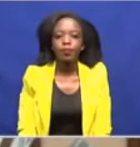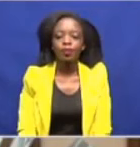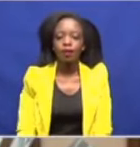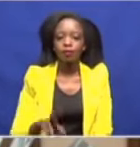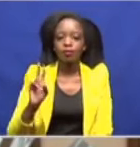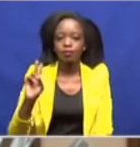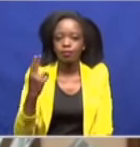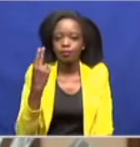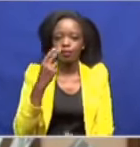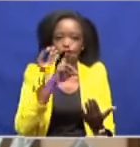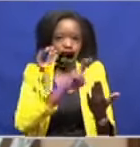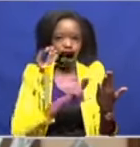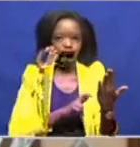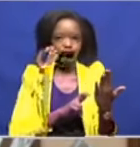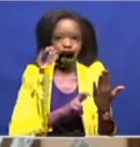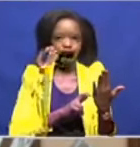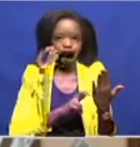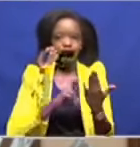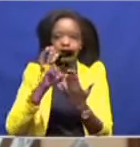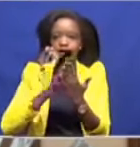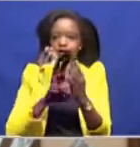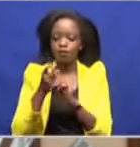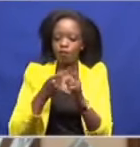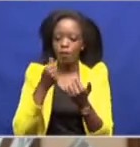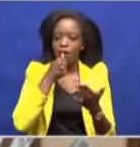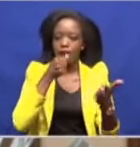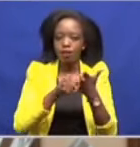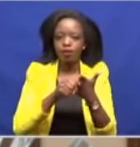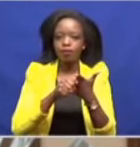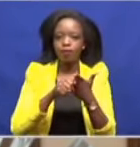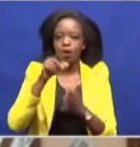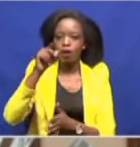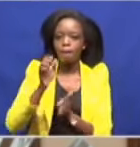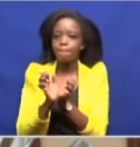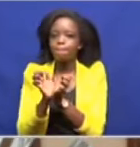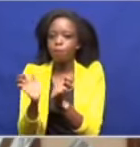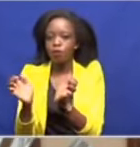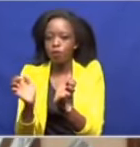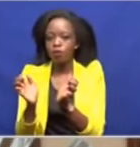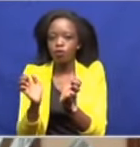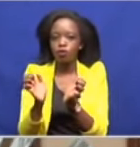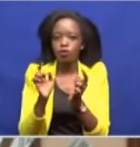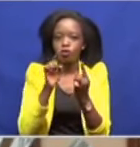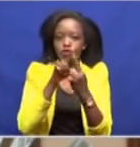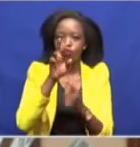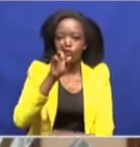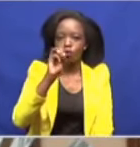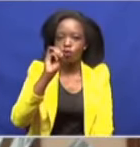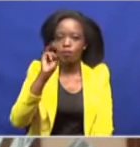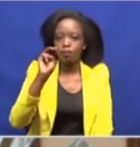somo la pili. Somo katika barua ya Mtakatifu Paulo kwa Warumi.